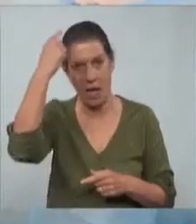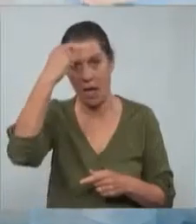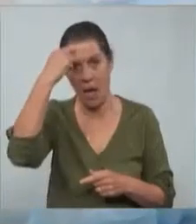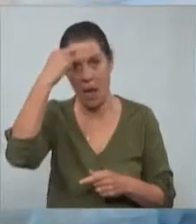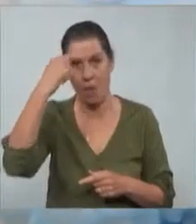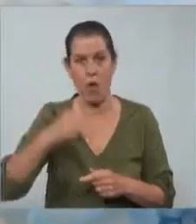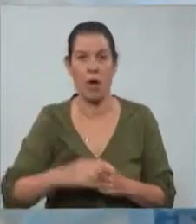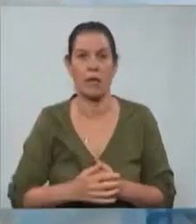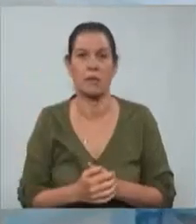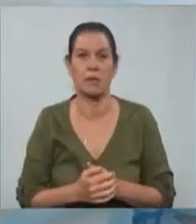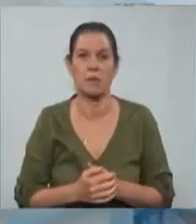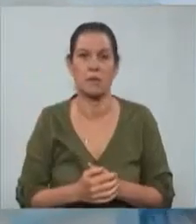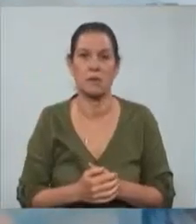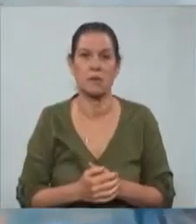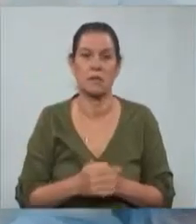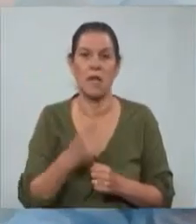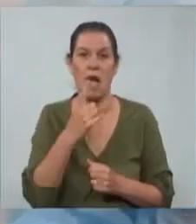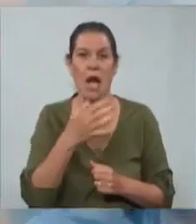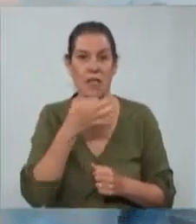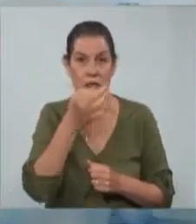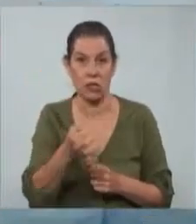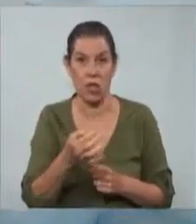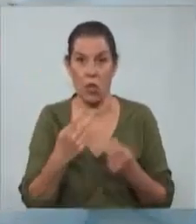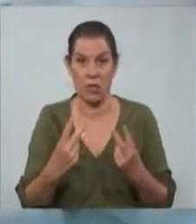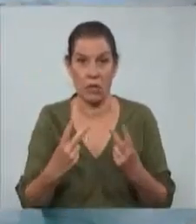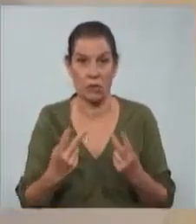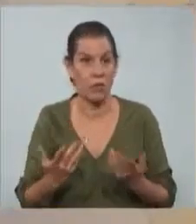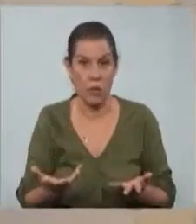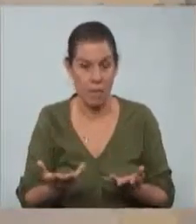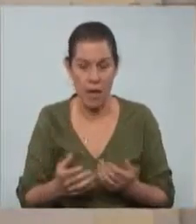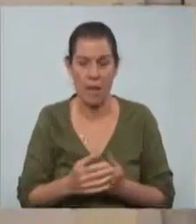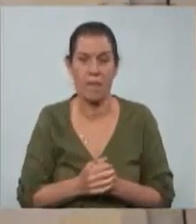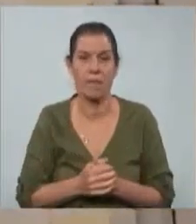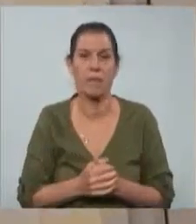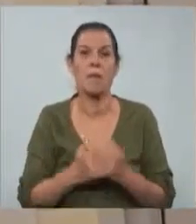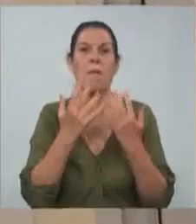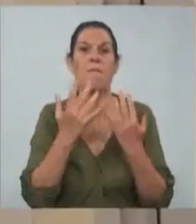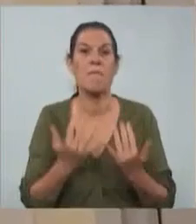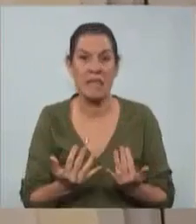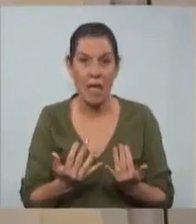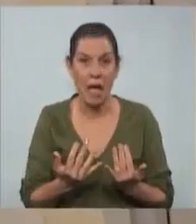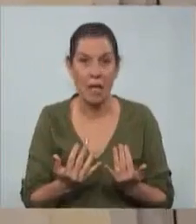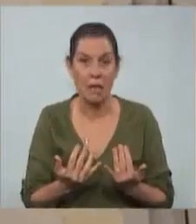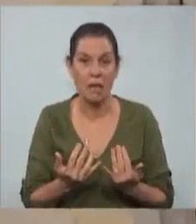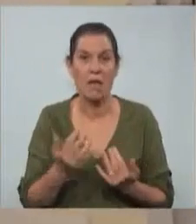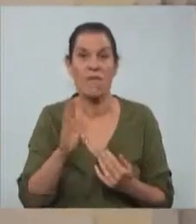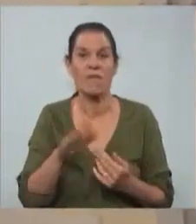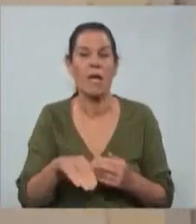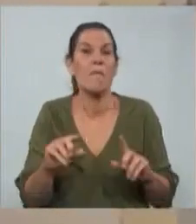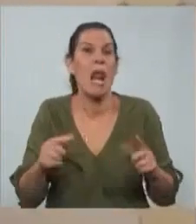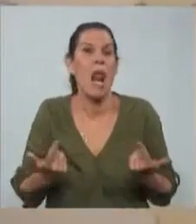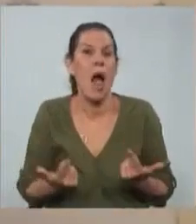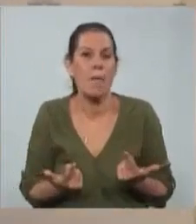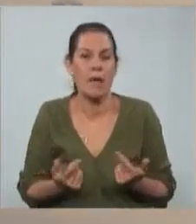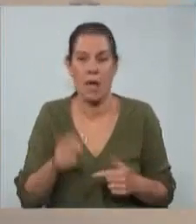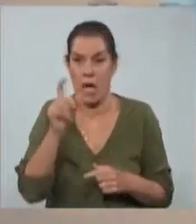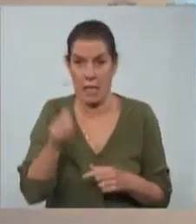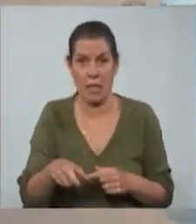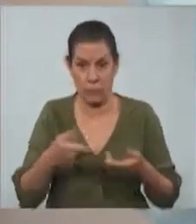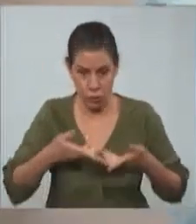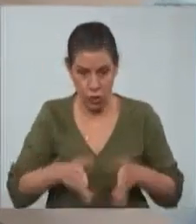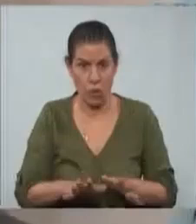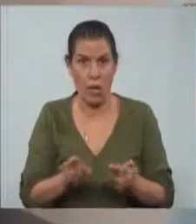אחת השאלות המאוד חשובות זה באמת מתי ולמה אדם שנולד עם המוטציה חי